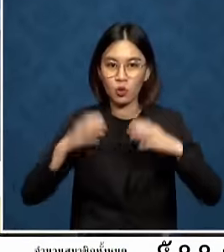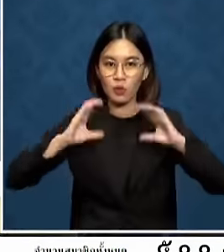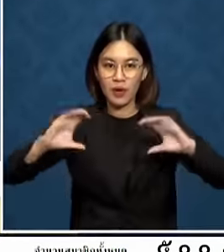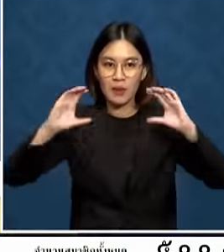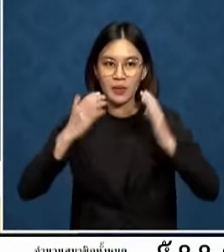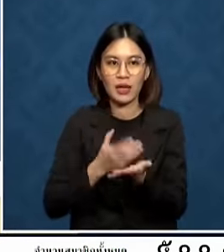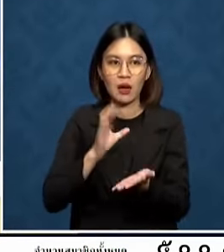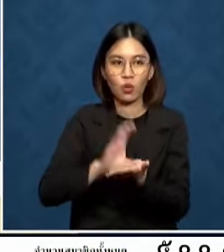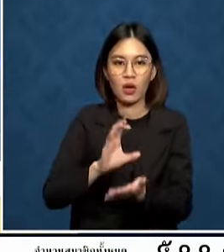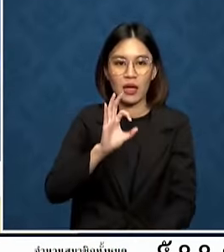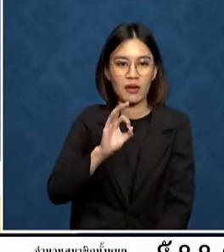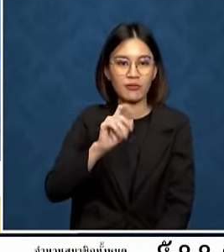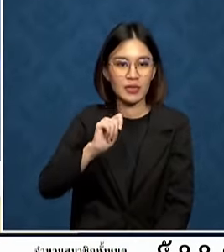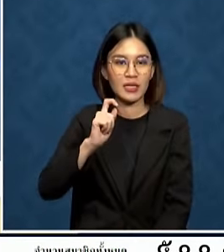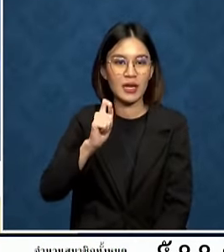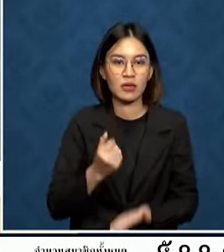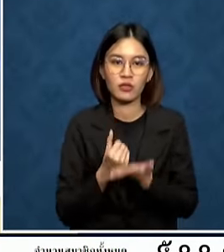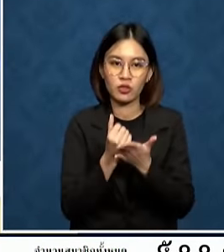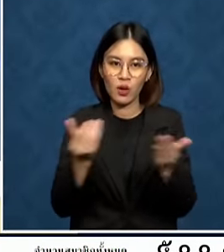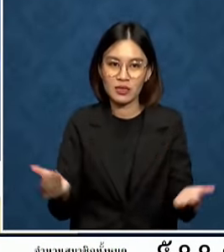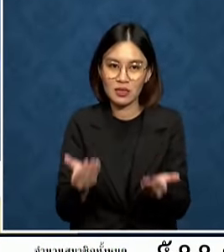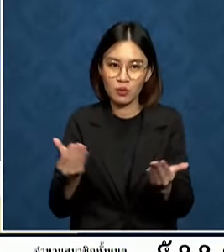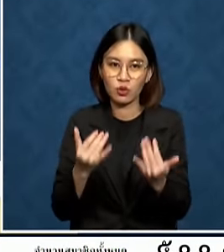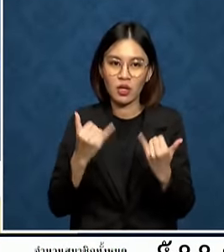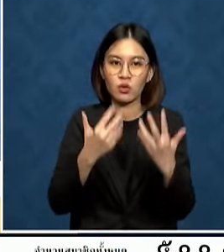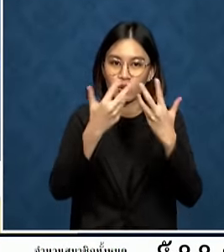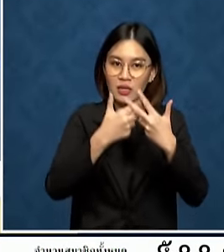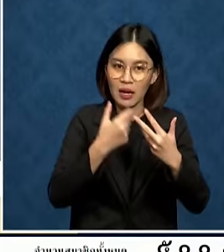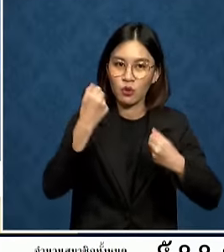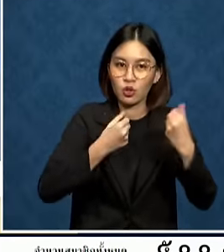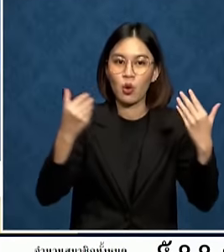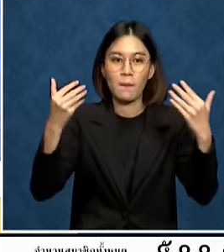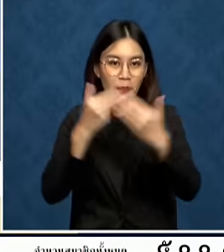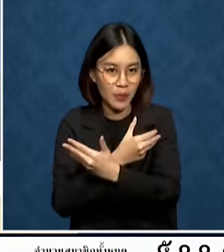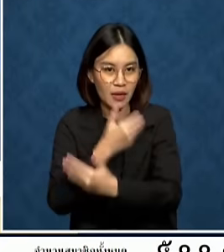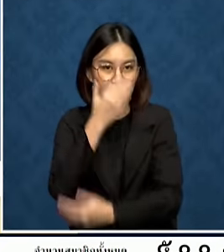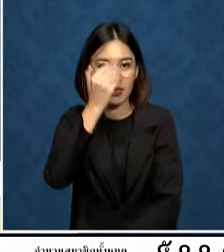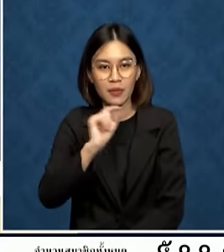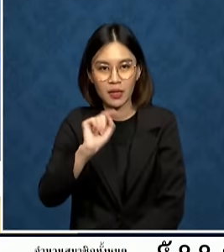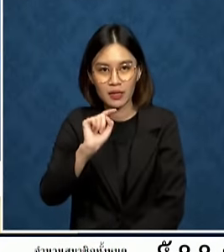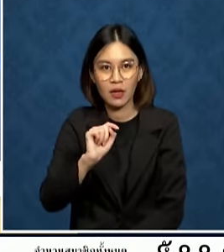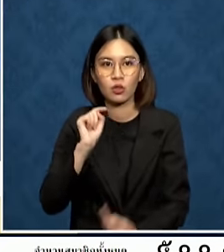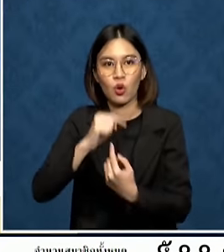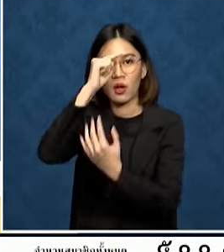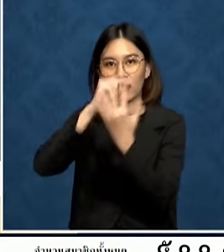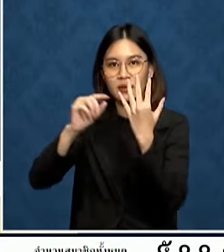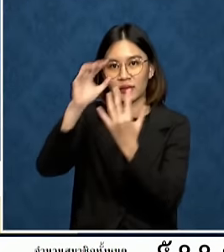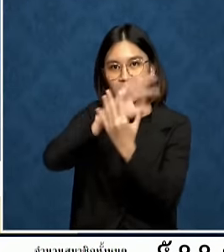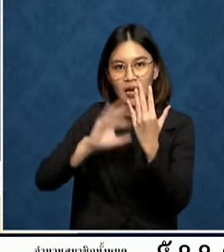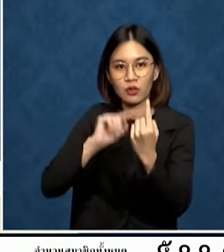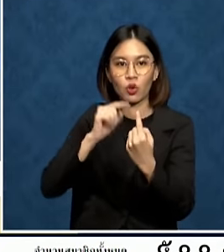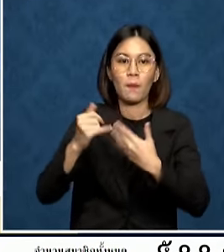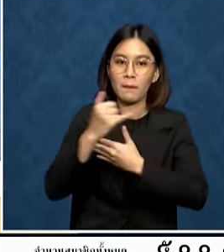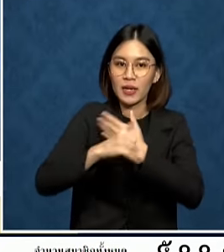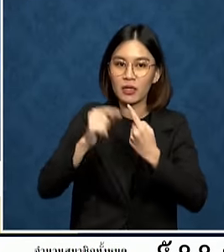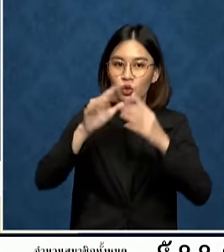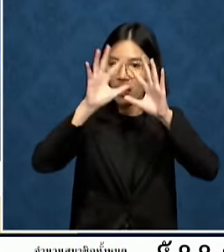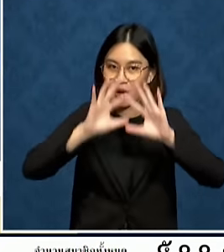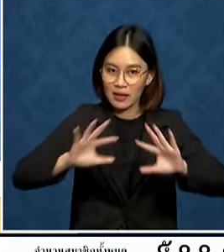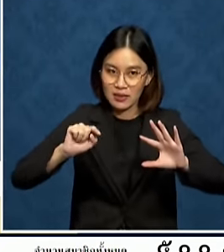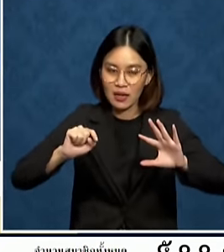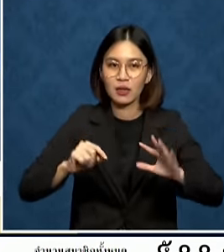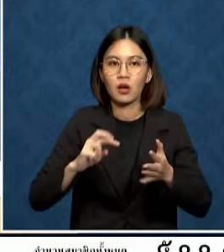ทุน ftaเพื่อสนับสนุนการเปลี่ยนผ่านอุตสาหกรรมยานยนต์ถามว่าเพราะอะไรเพราะไทยเป็นเพียงไม่กี่ประเทศในอาเซียนนะครับ